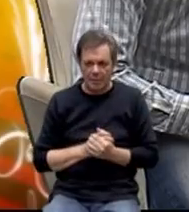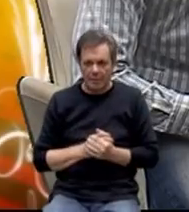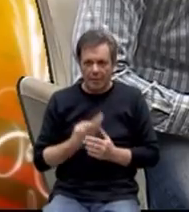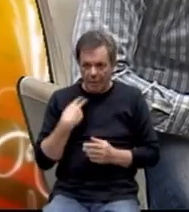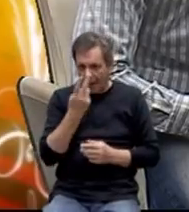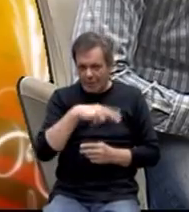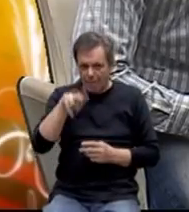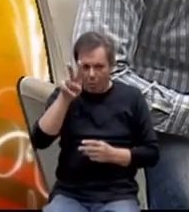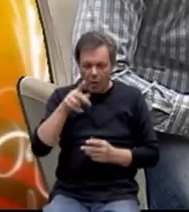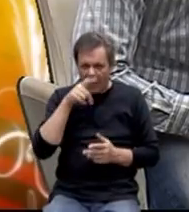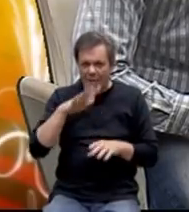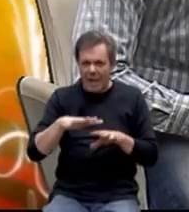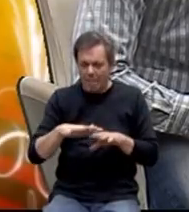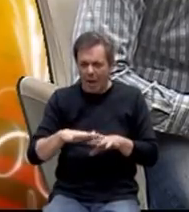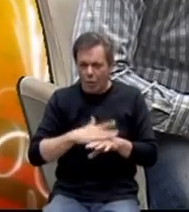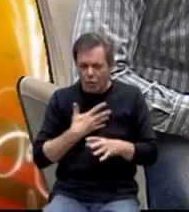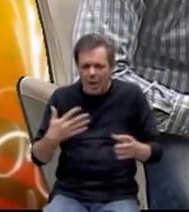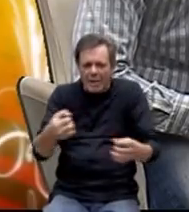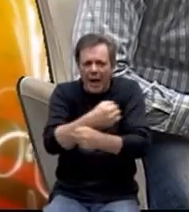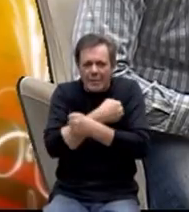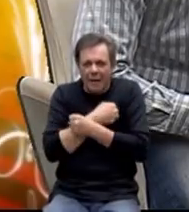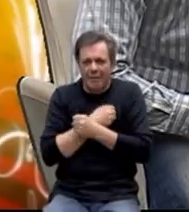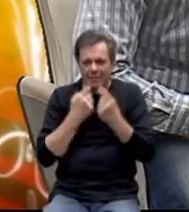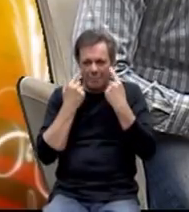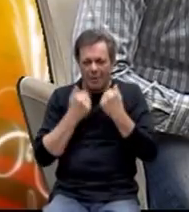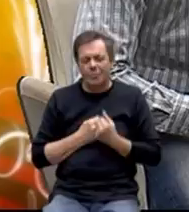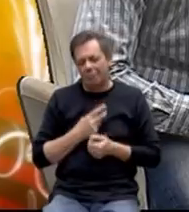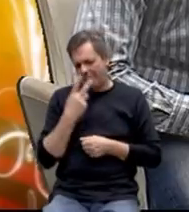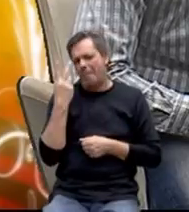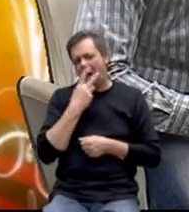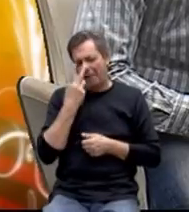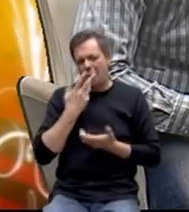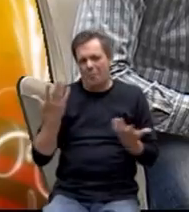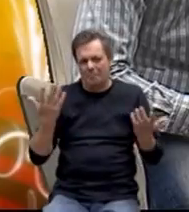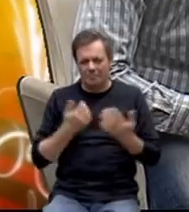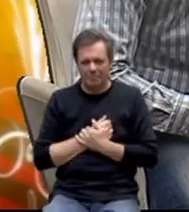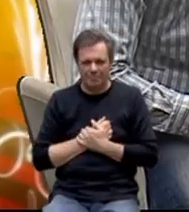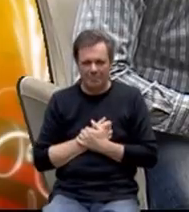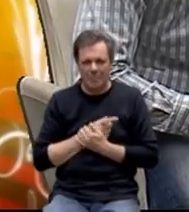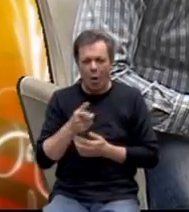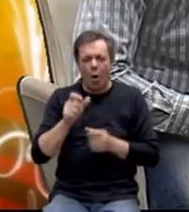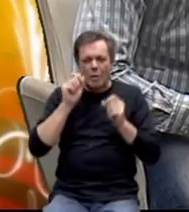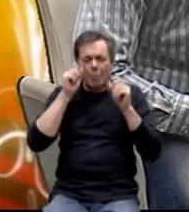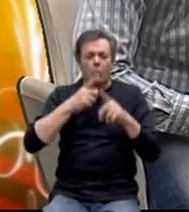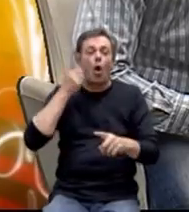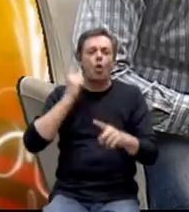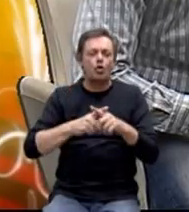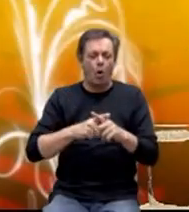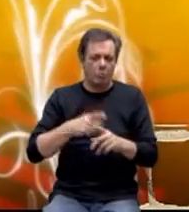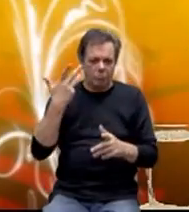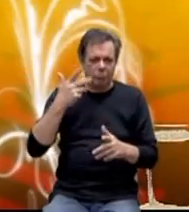je pogledao, jeste li imali osjećaj da ga zagrlite i da plačete? Da, pa naravno, pa naravno. On se probudio na badnjak.